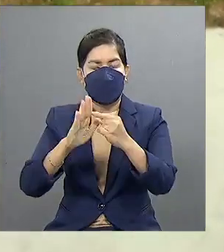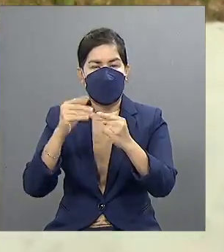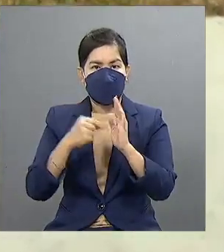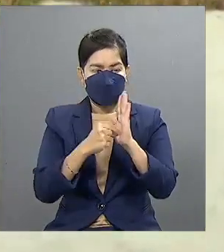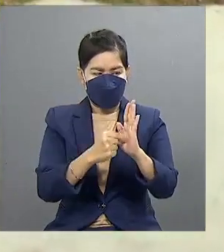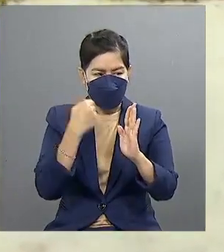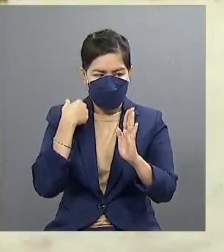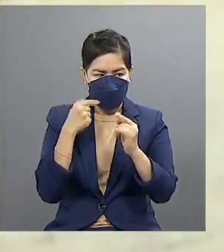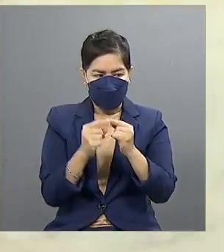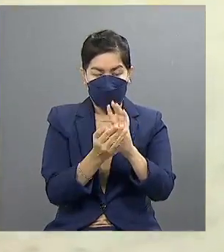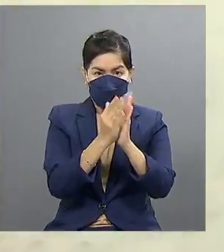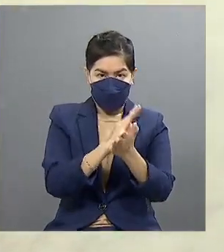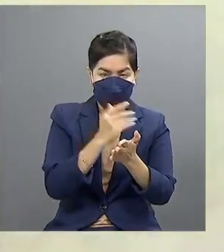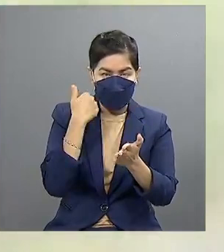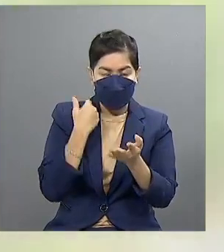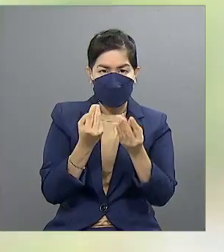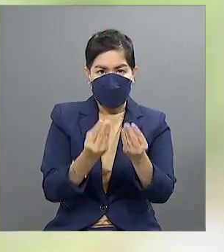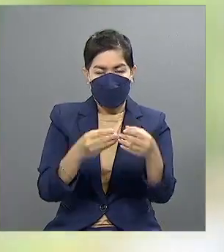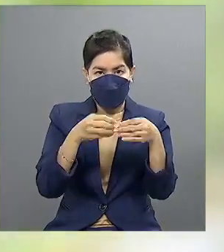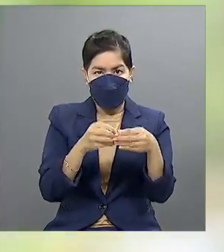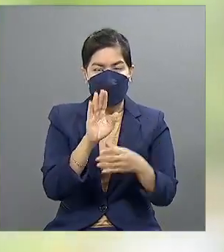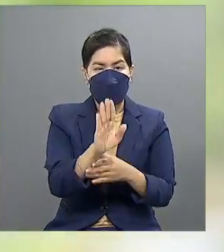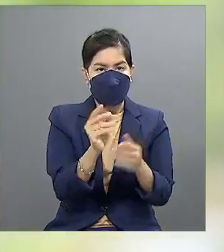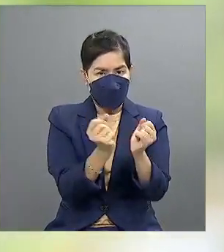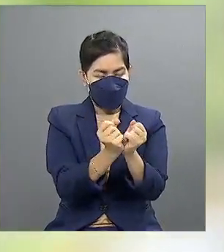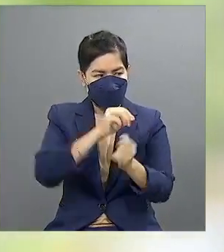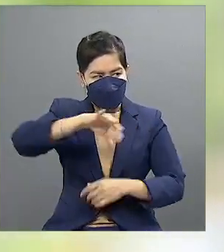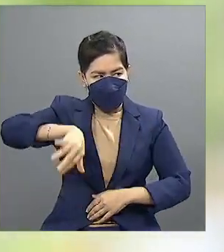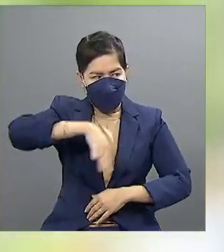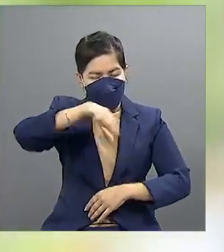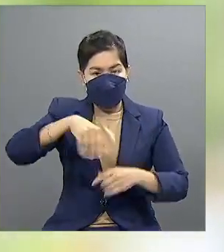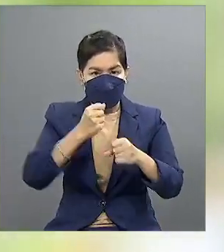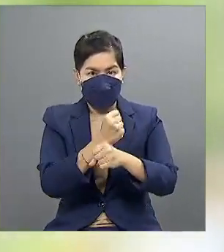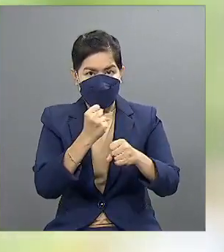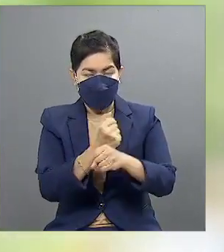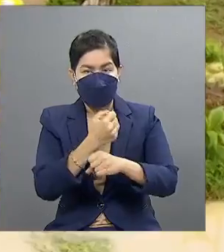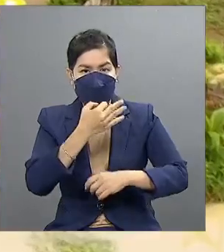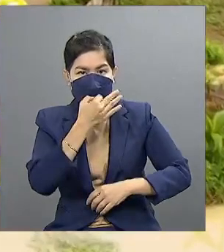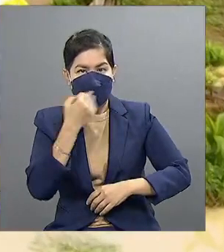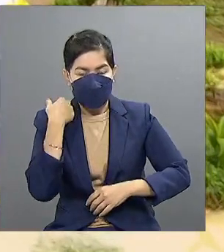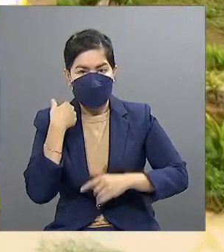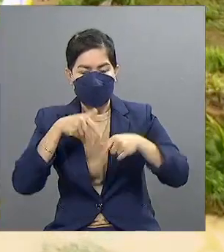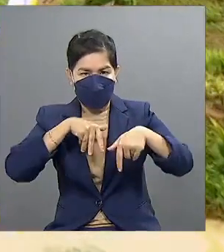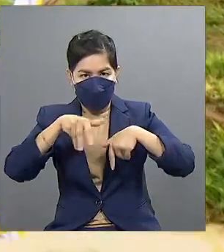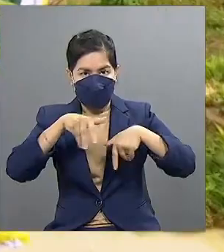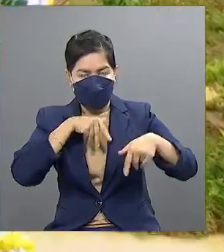เพื่อให้พี่น้องผู้ต้องขังได้ออกมาฝึกวิชาชีพแล้วก็ให้ประชาชนที่มีความสนใจเนี่ยได้มาศึกษาเรียนรู้ครับ